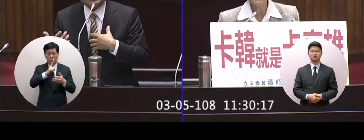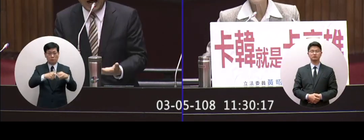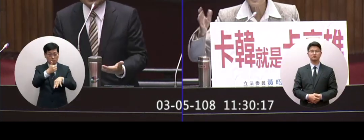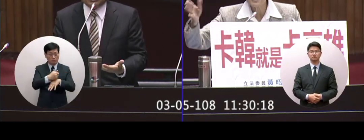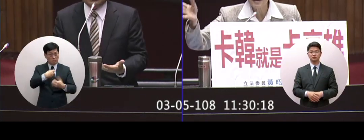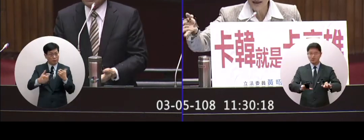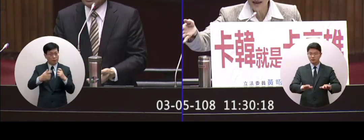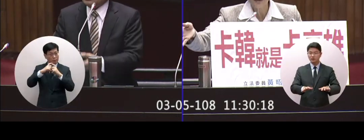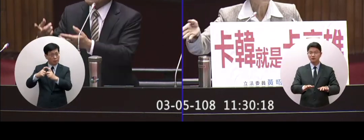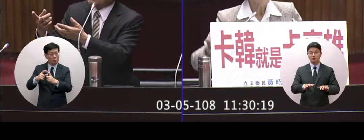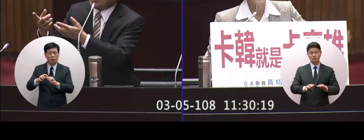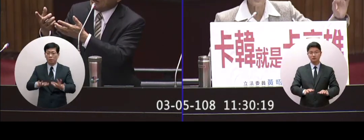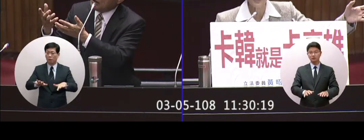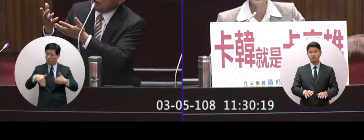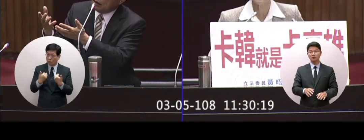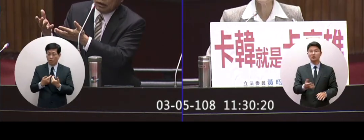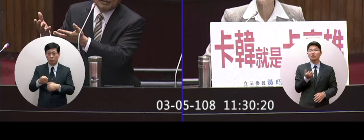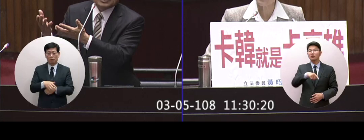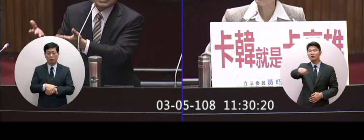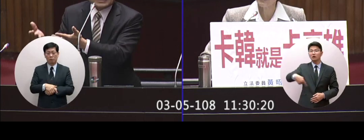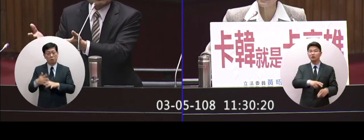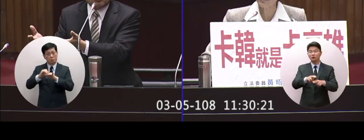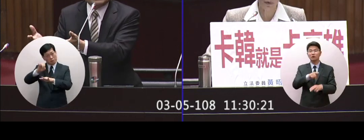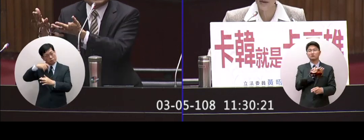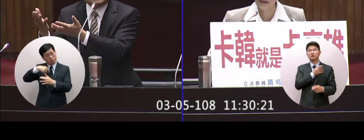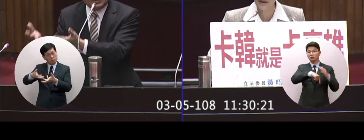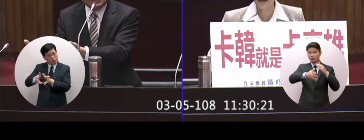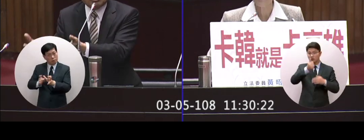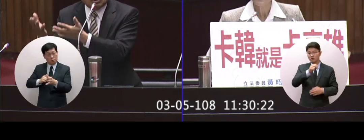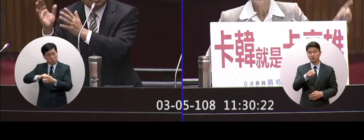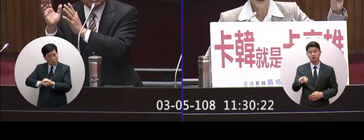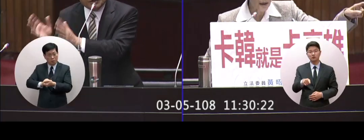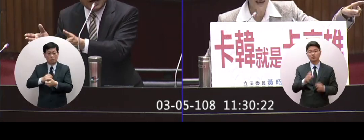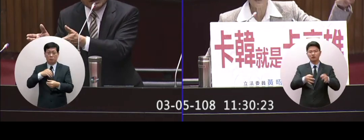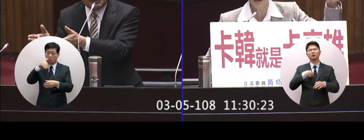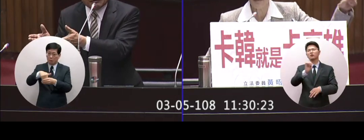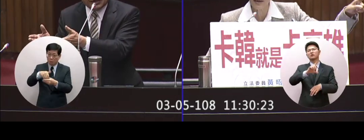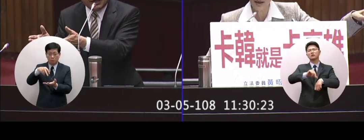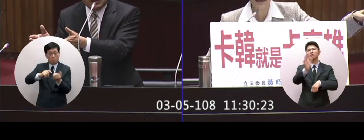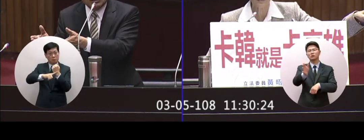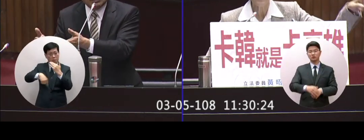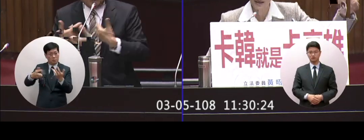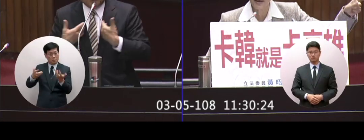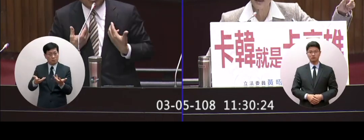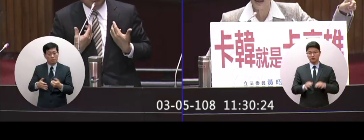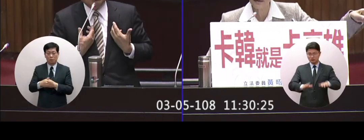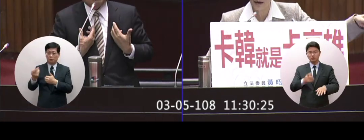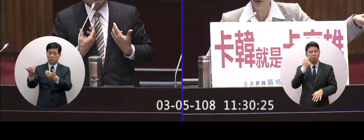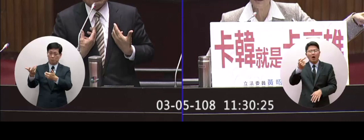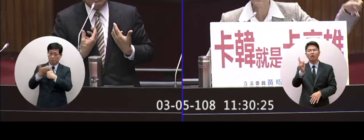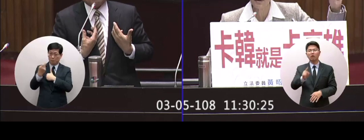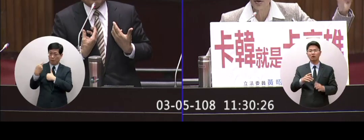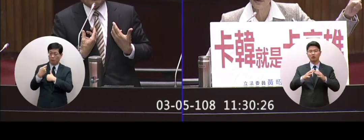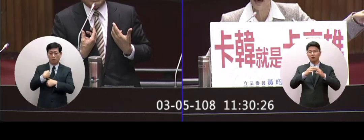打。 今天，但是今天， 你现在对 在现场，院长， 民进党团的决议或者立法院的表决， 明显的，民进党